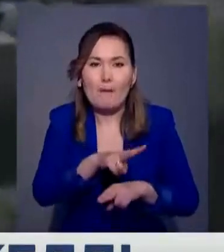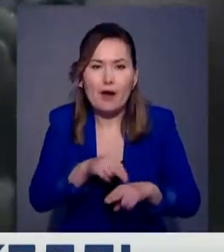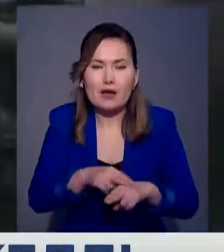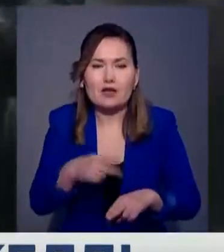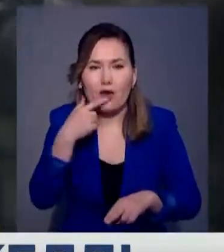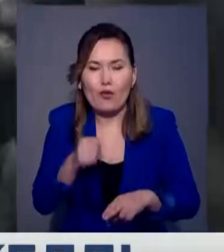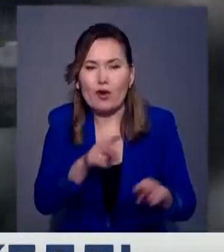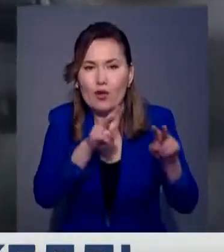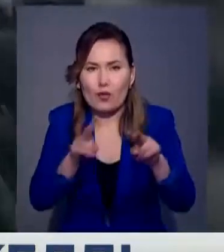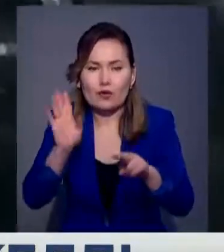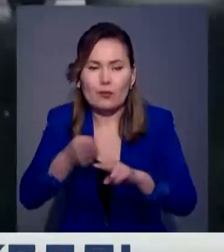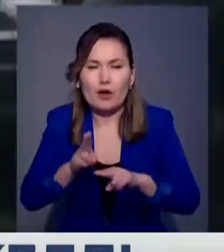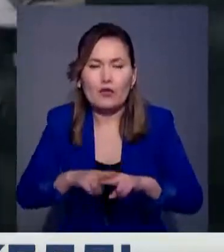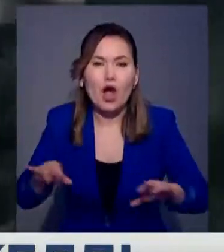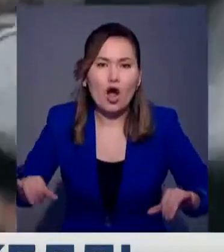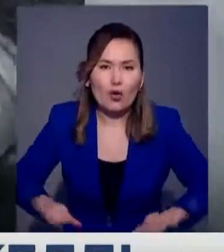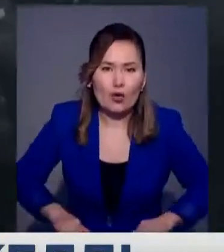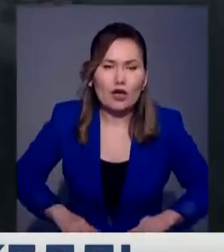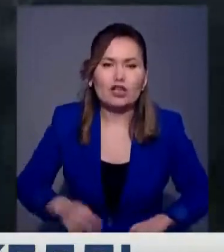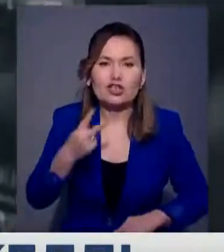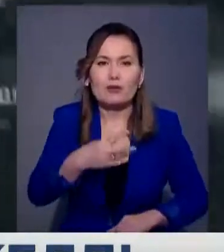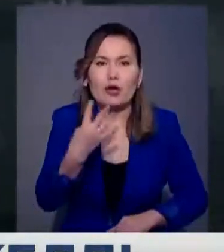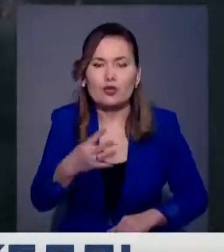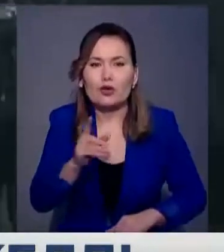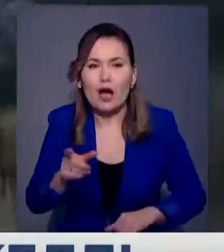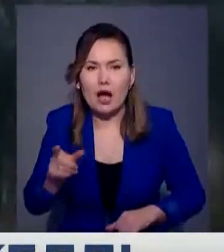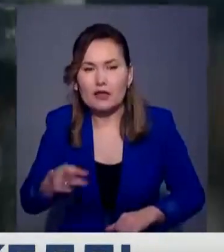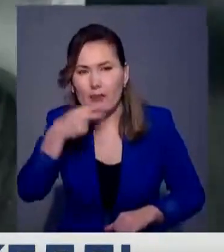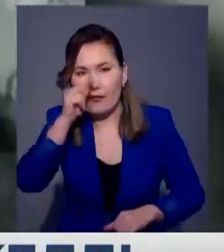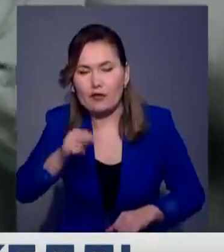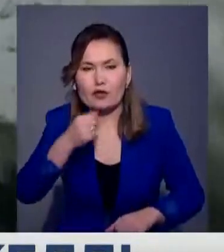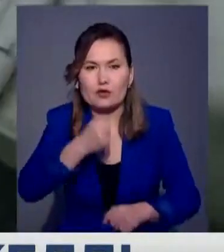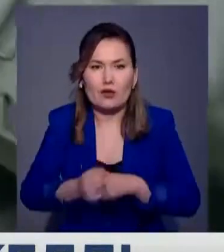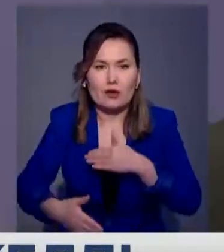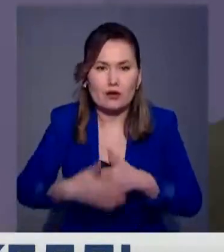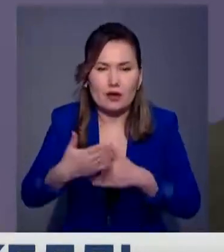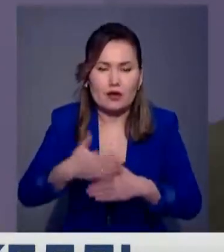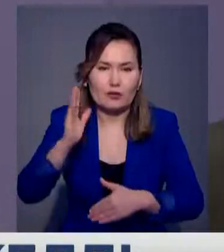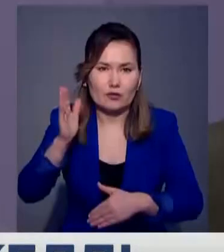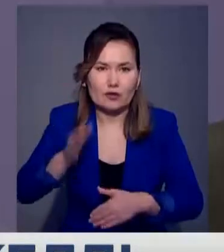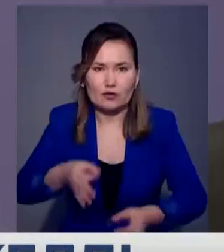атқаруда. Бұзақылық жасаған үшін 24 адам ұсталды. Олар енді жазаға тартылатын болады.